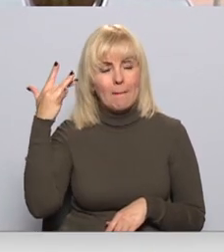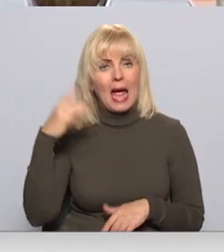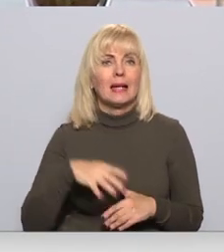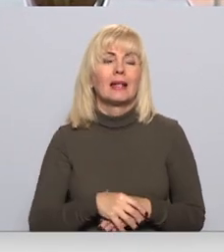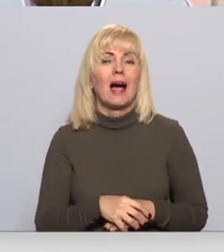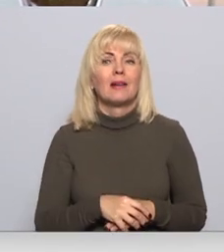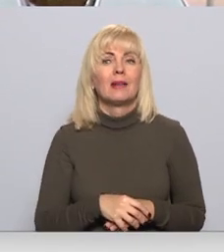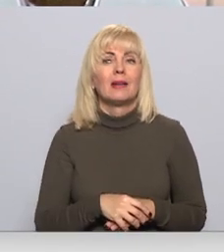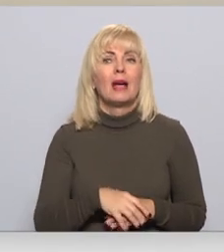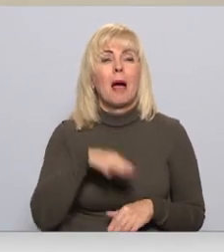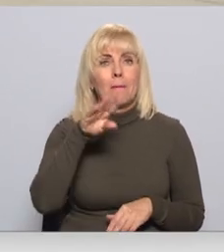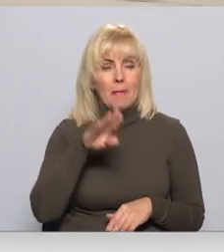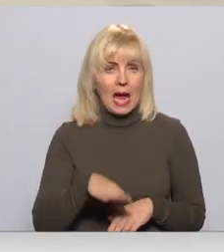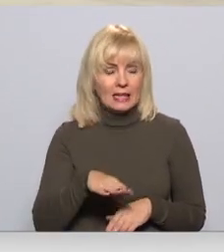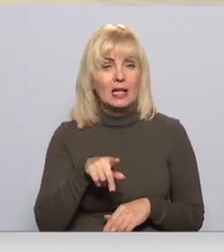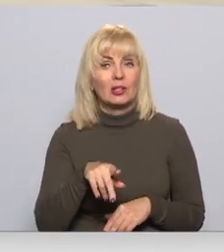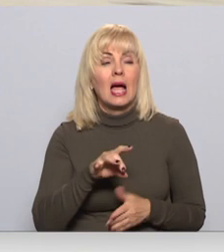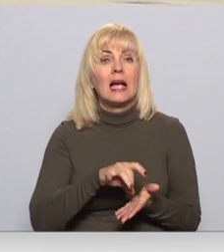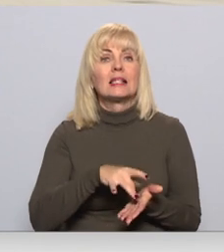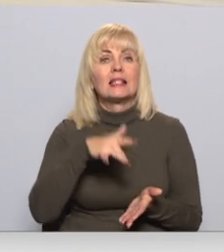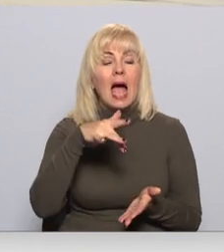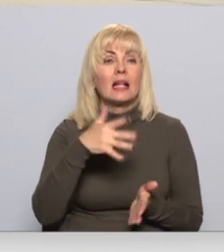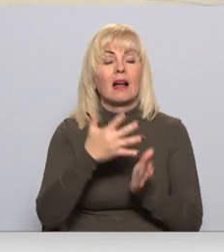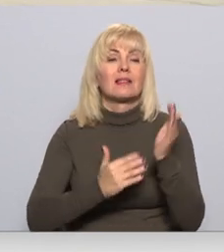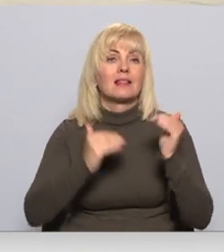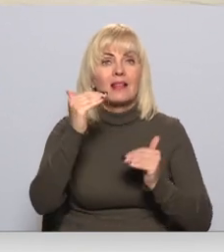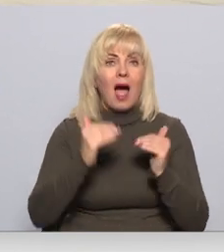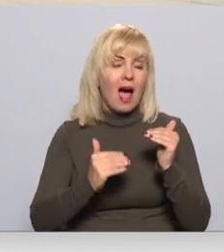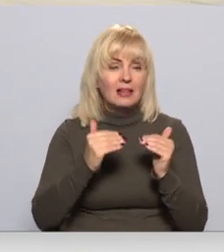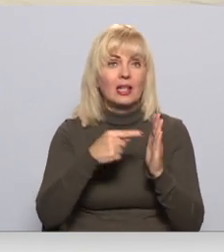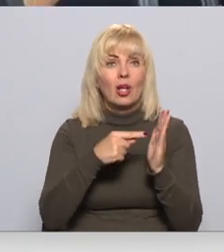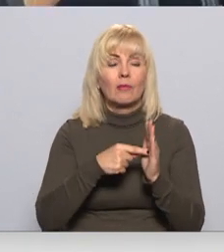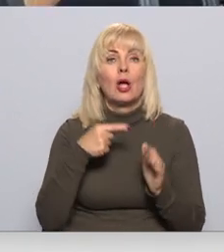jā, uz mēnesi es biju. Pēc centrālās statistikas pārvaldes datiem no